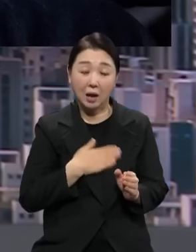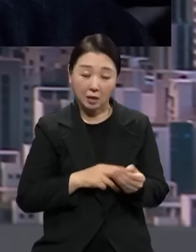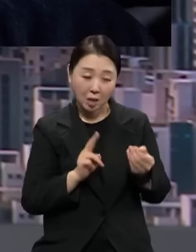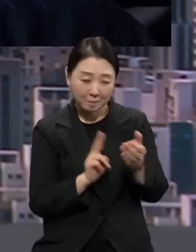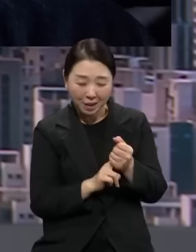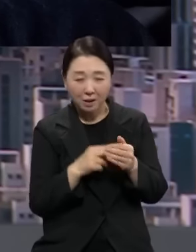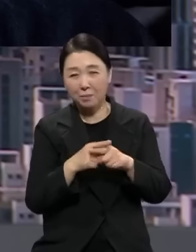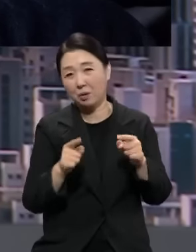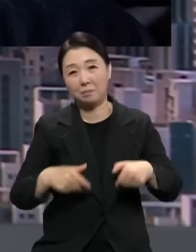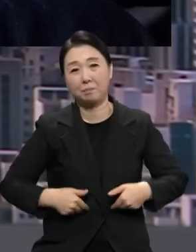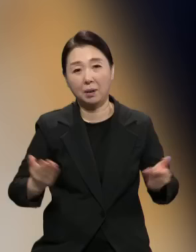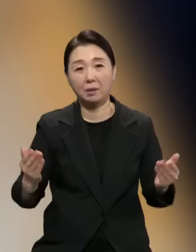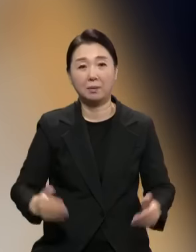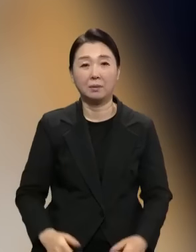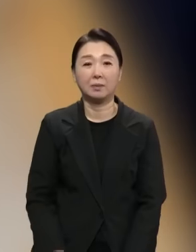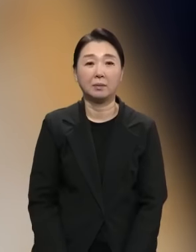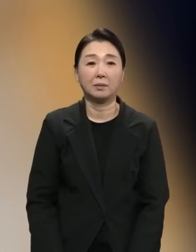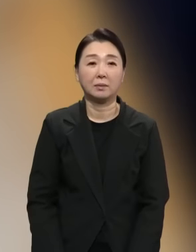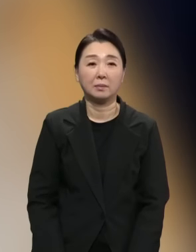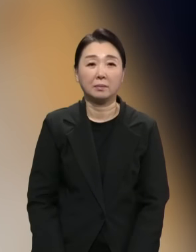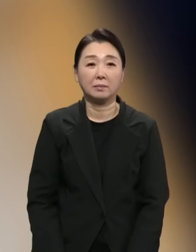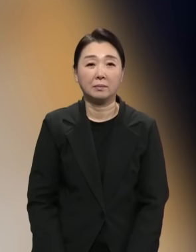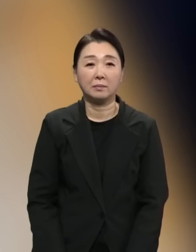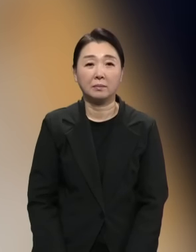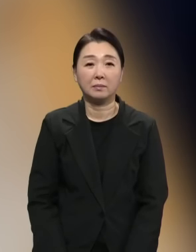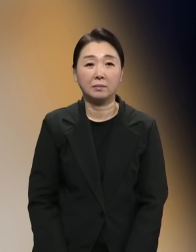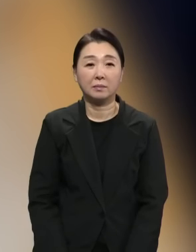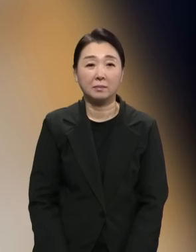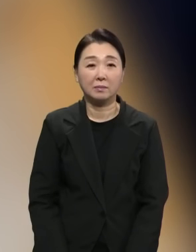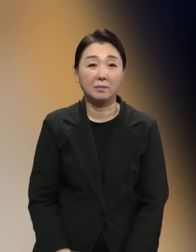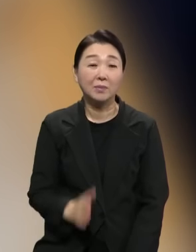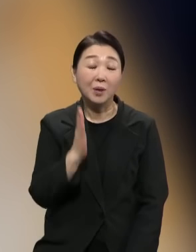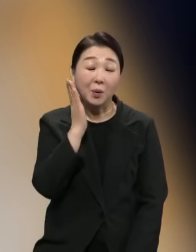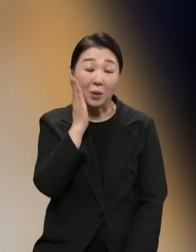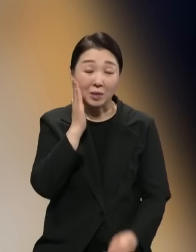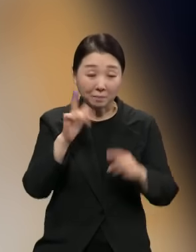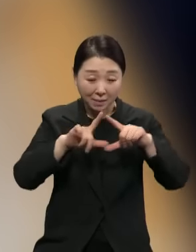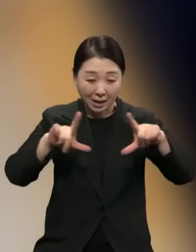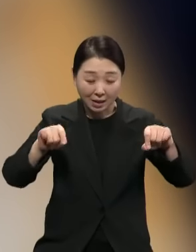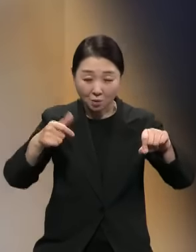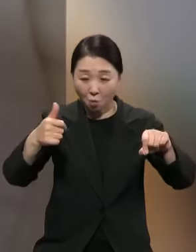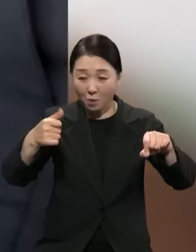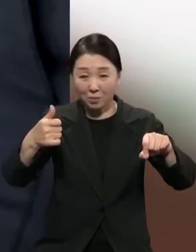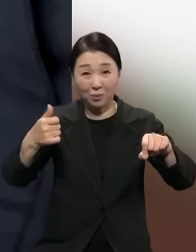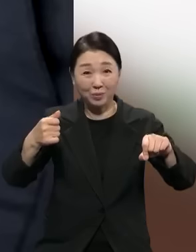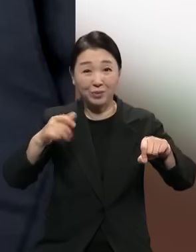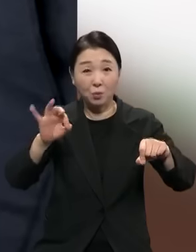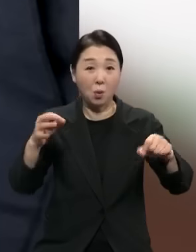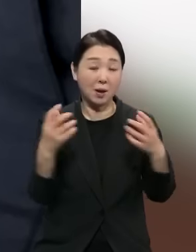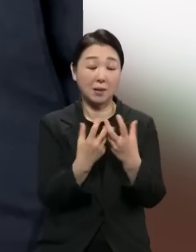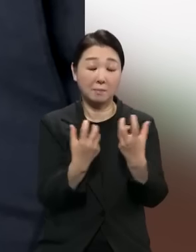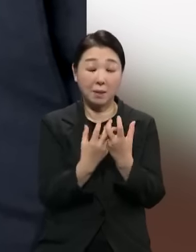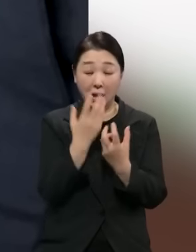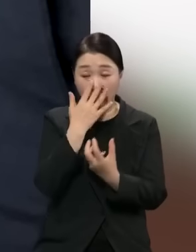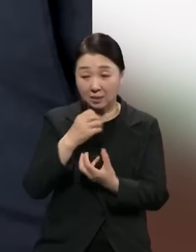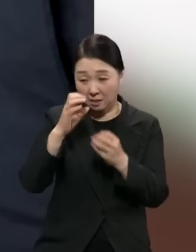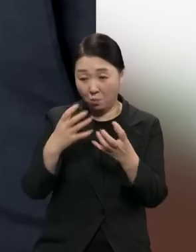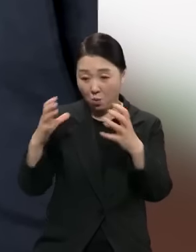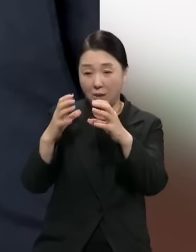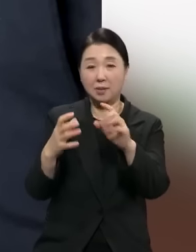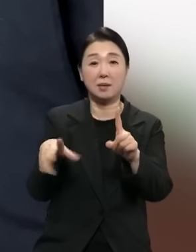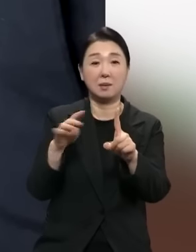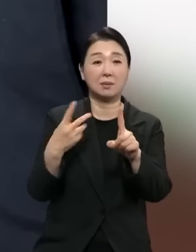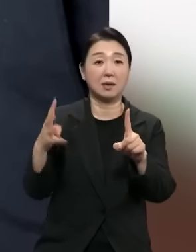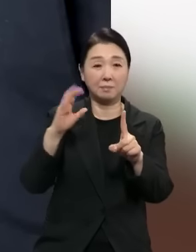연지원 기자입니다 화장품 상자 안에 5만 원 건이 가득합니다 쓰레기 봉투 안엔 1억 4천만